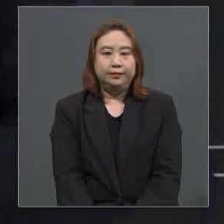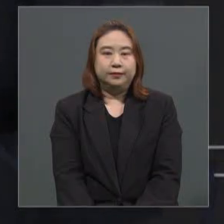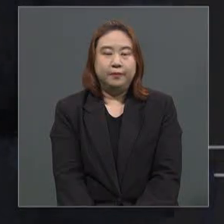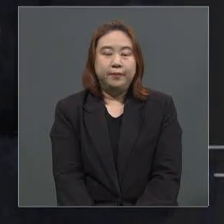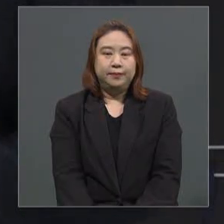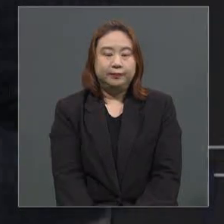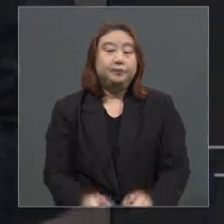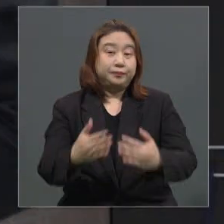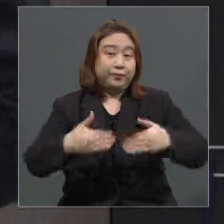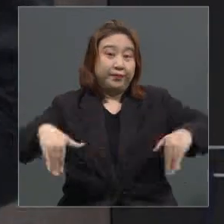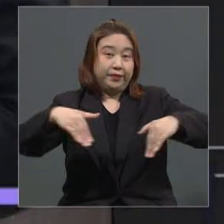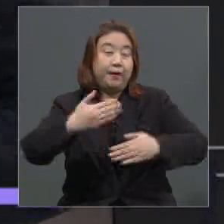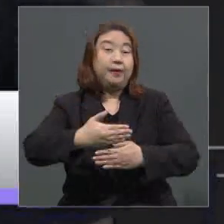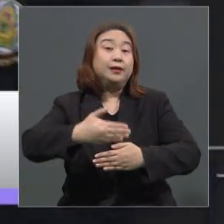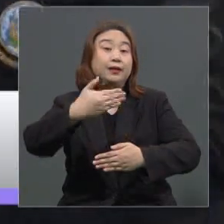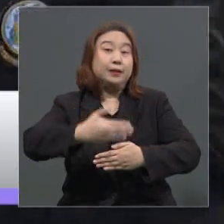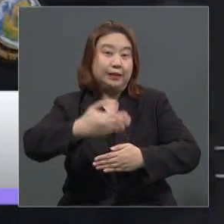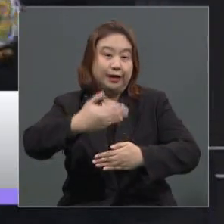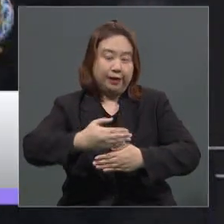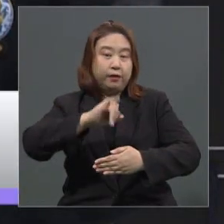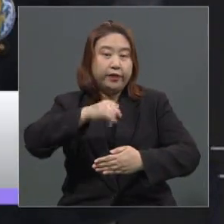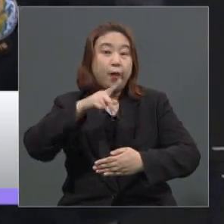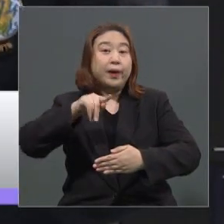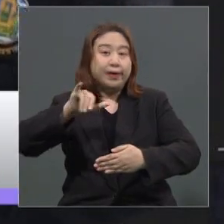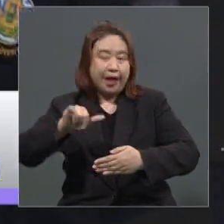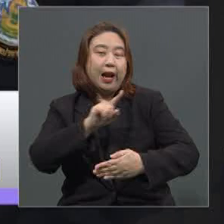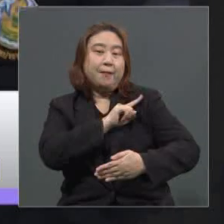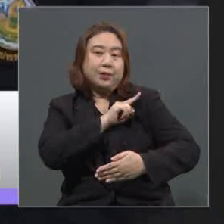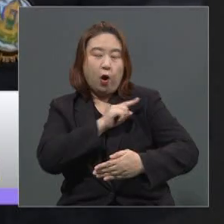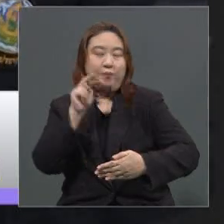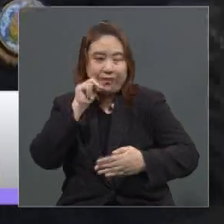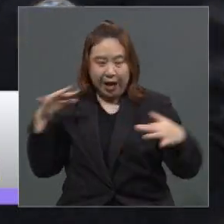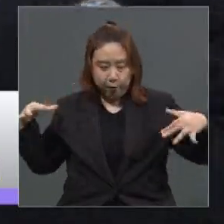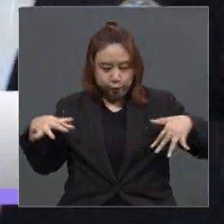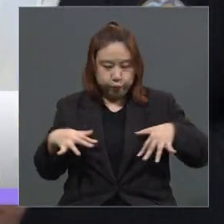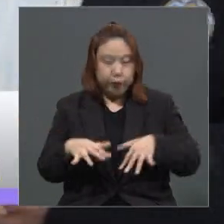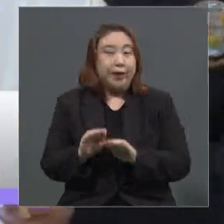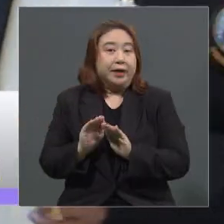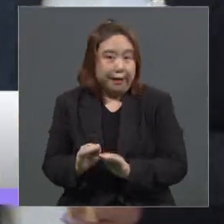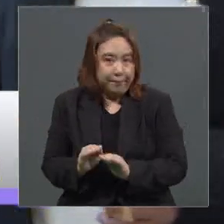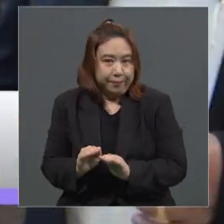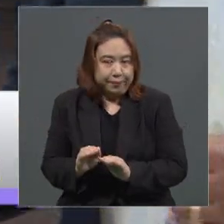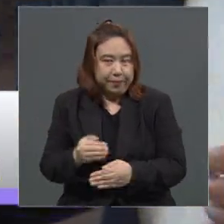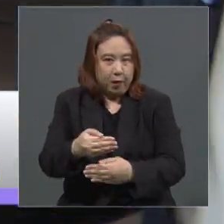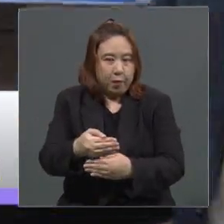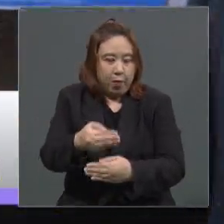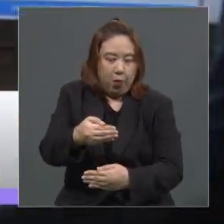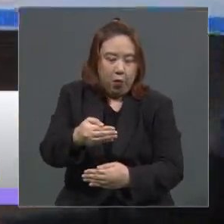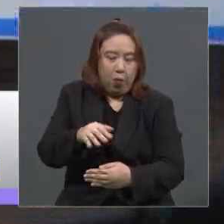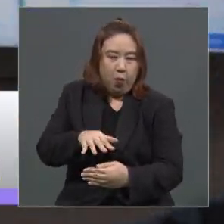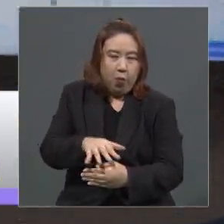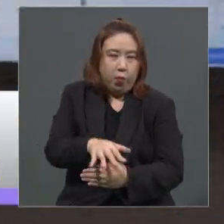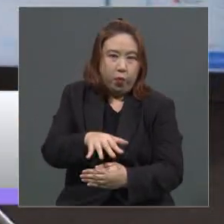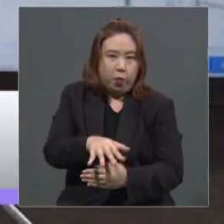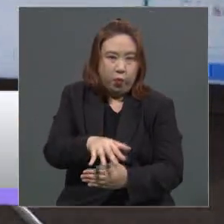เขื่อนเจ้าพระยาเองนะครับก็มีหน้าที่ในการที่จะเก็บกักหน่วงระบายนะครับตอนนี้ก็มีหน้าที่ในการที่จะพยายามที่จะหน่ว